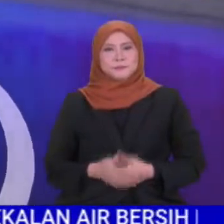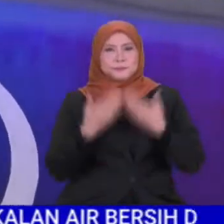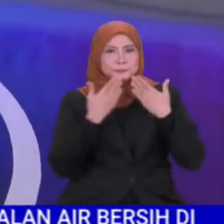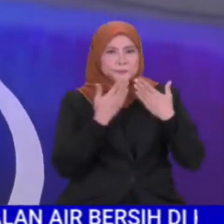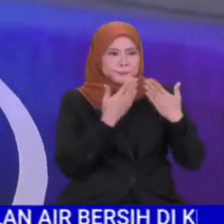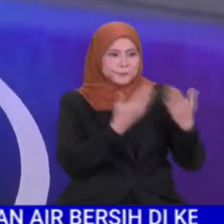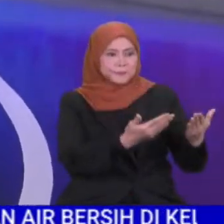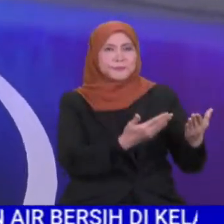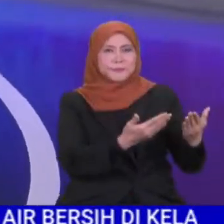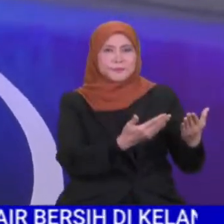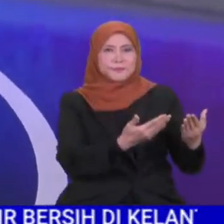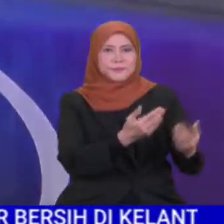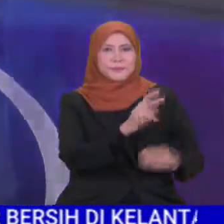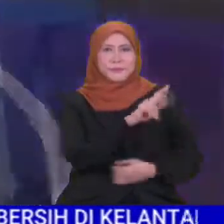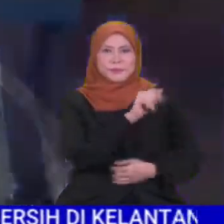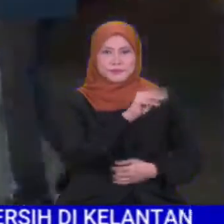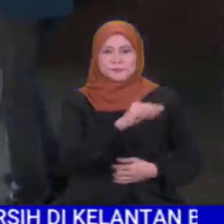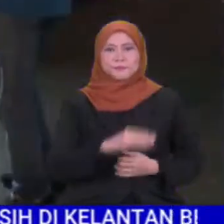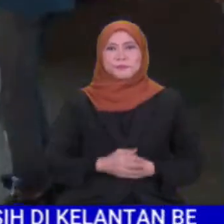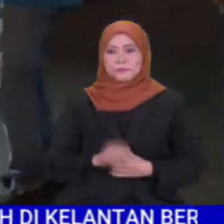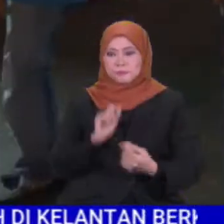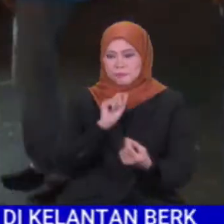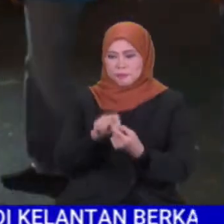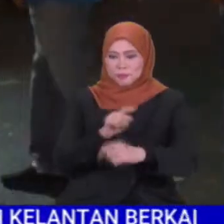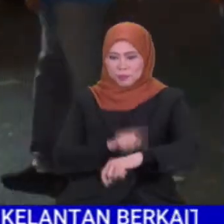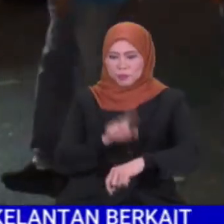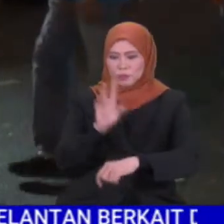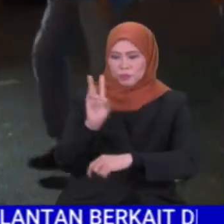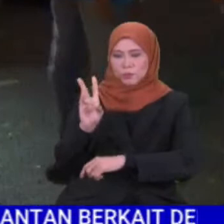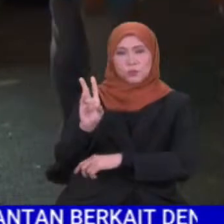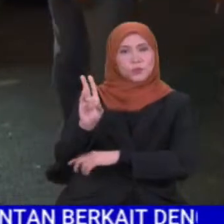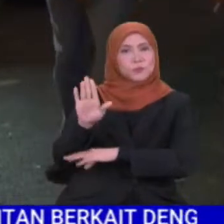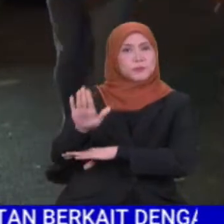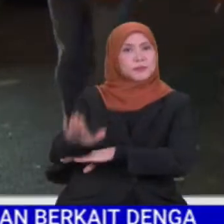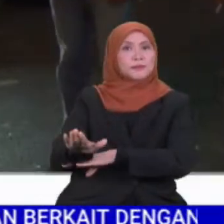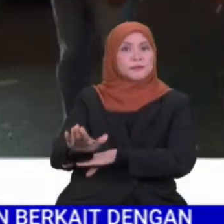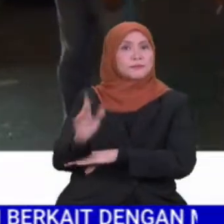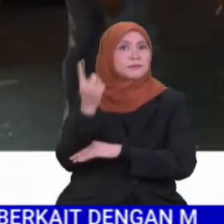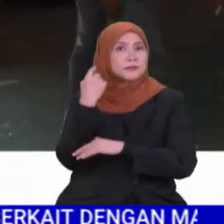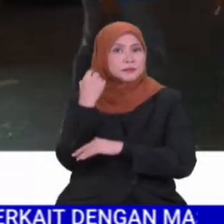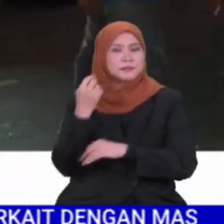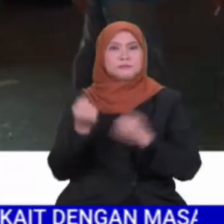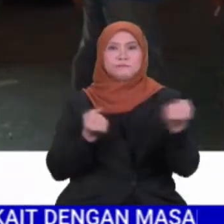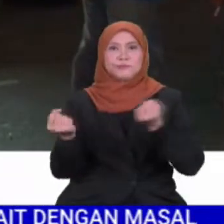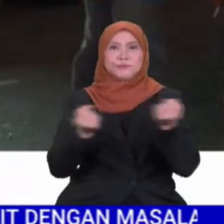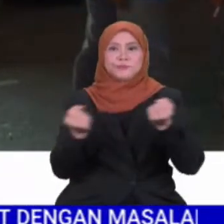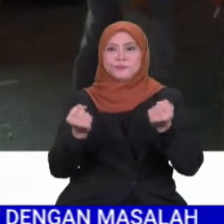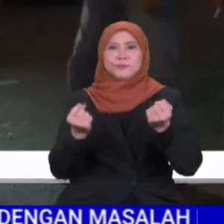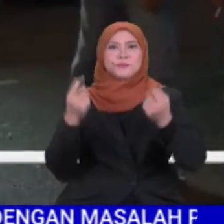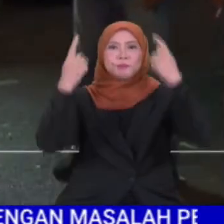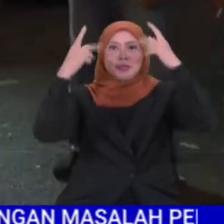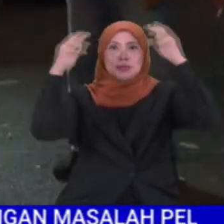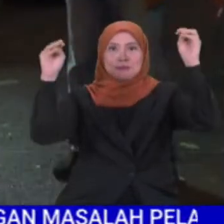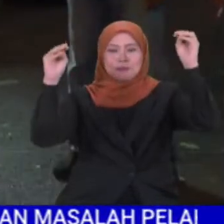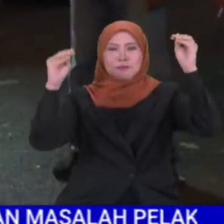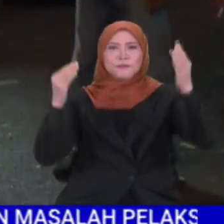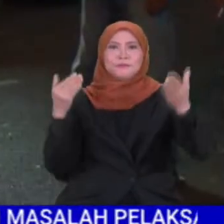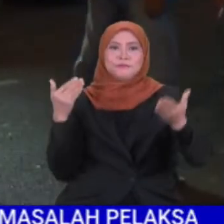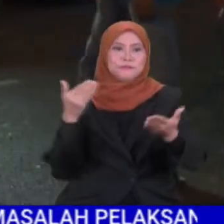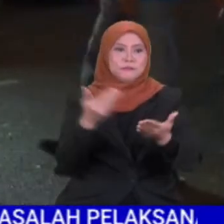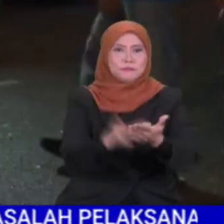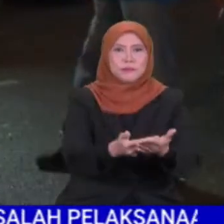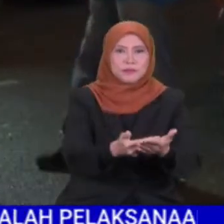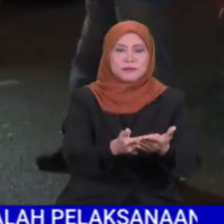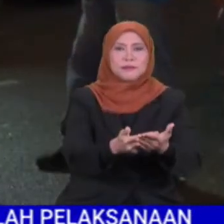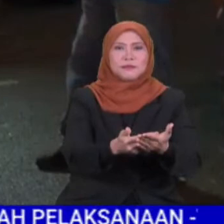Terima kasih rakan penyampai di Angkasa Puri. Tepat jam 7 petang petang tadi, kenderaan Perdana Menteri Malaysia ke-10 Datuk Seri Anwar